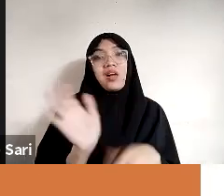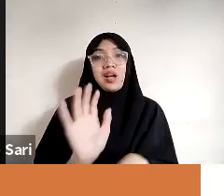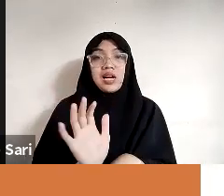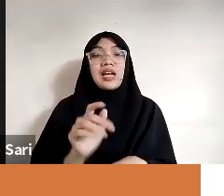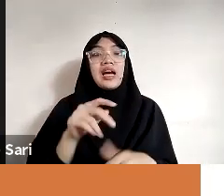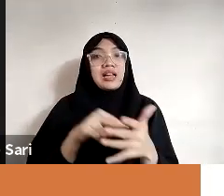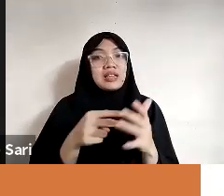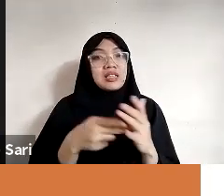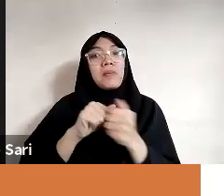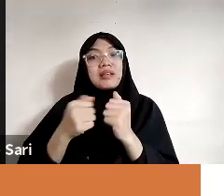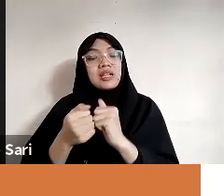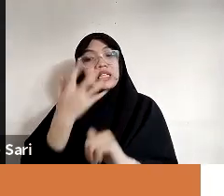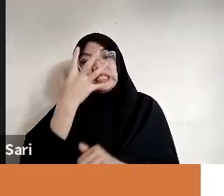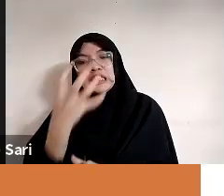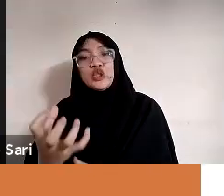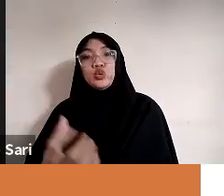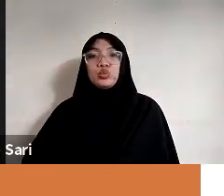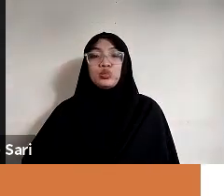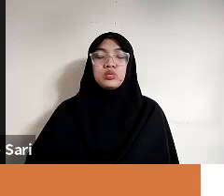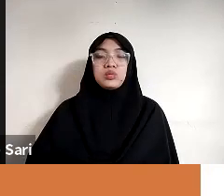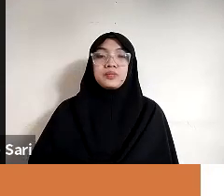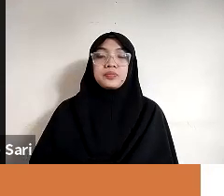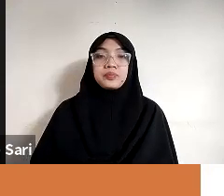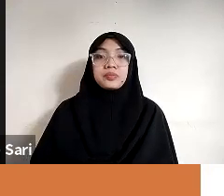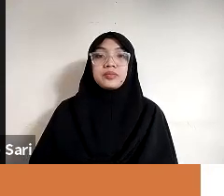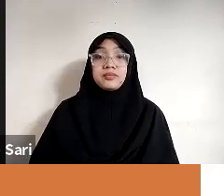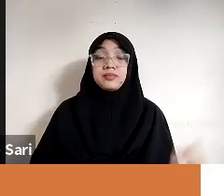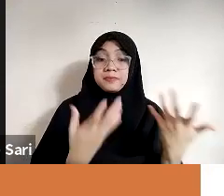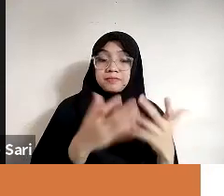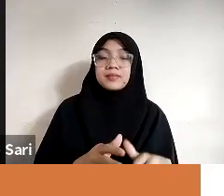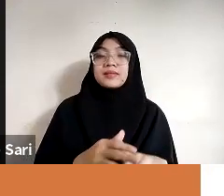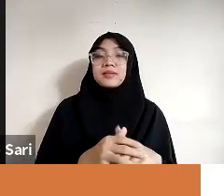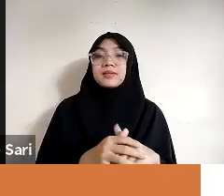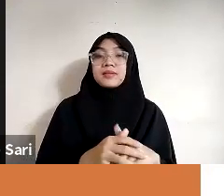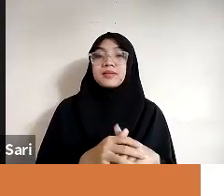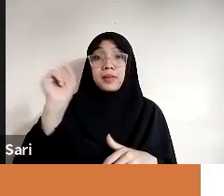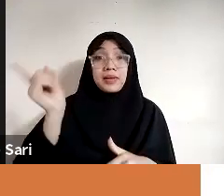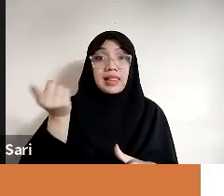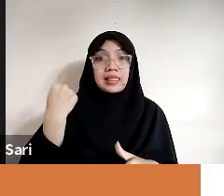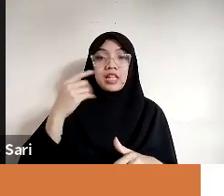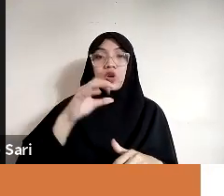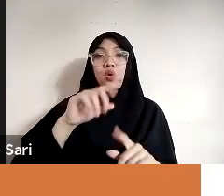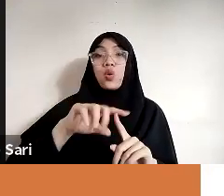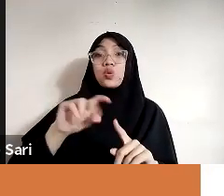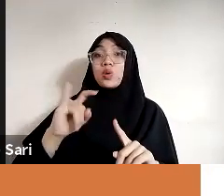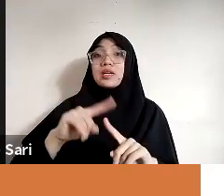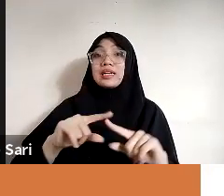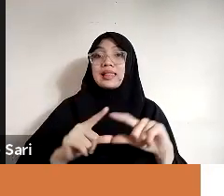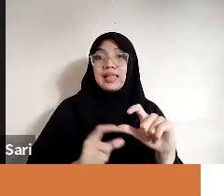masalah serius gitu ya. Jadi itu, dan oleh karena itulah ya memang pemerintah otoritas itu kemudian